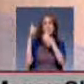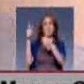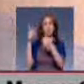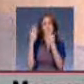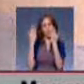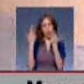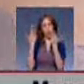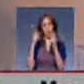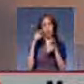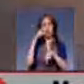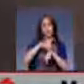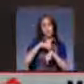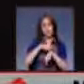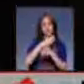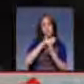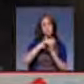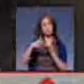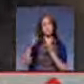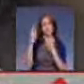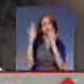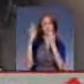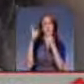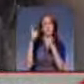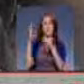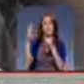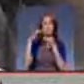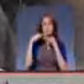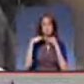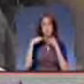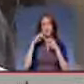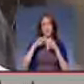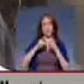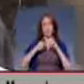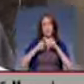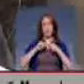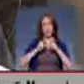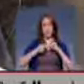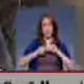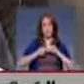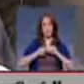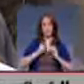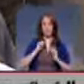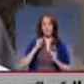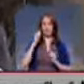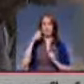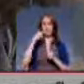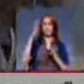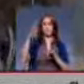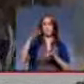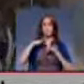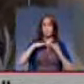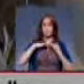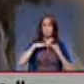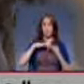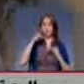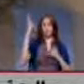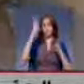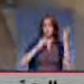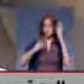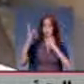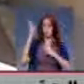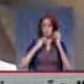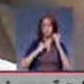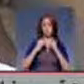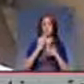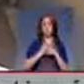ويكفيهم شر المرض اللي هم بيجيبوا الخير. احنا جمعية بوابة الخير جايين نشكر الناس اللي شاركت معانا وساهمت وتبرعت معانا عشان نوصل